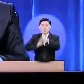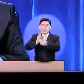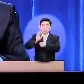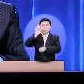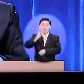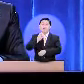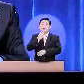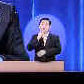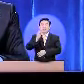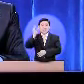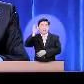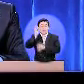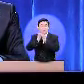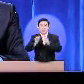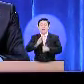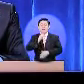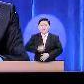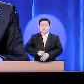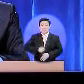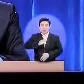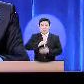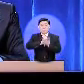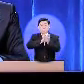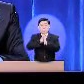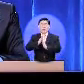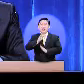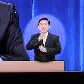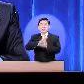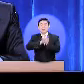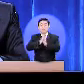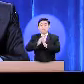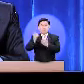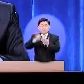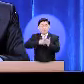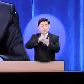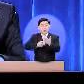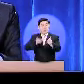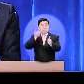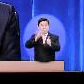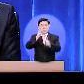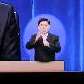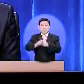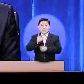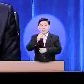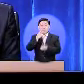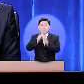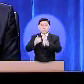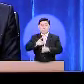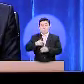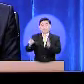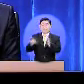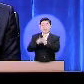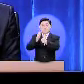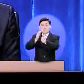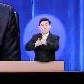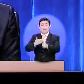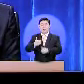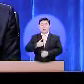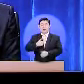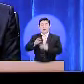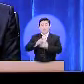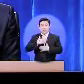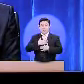기대하는 분들께 정직한 변화, 진짜 변화로 보답하겠습니다. 나경원을 믿어주십시오.